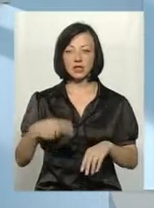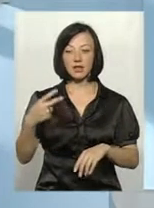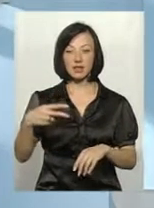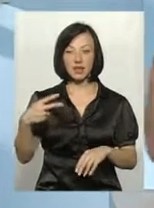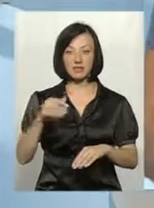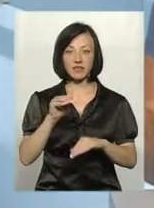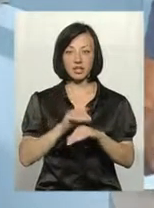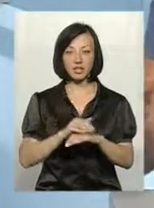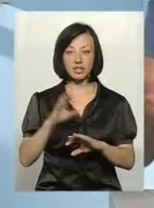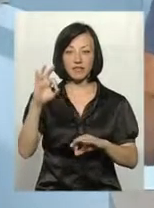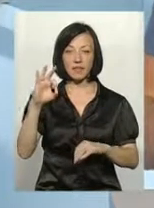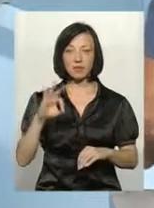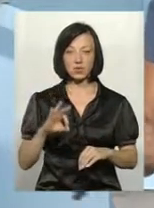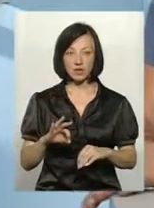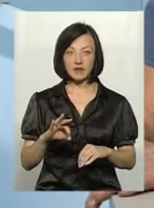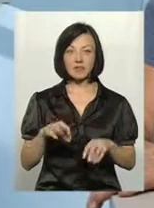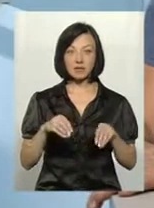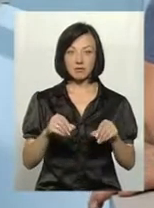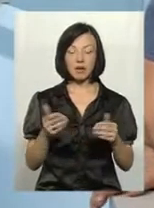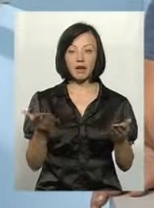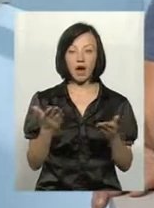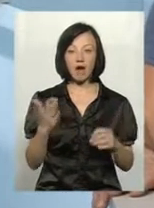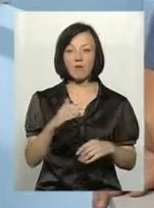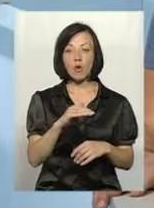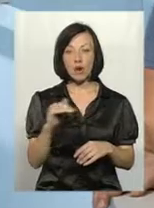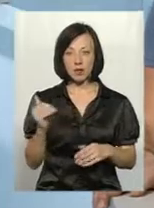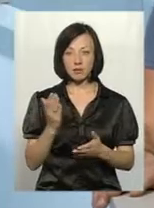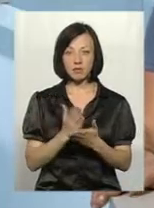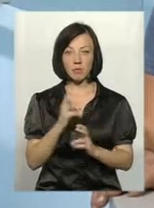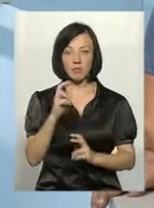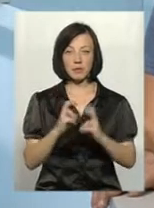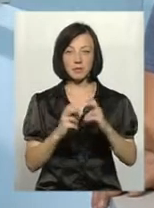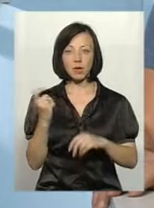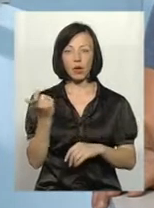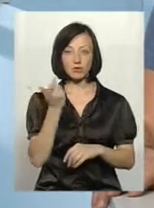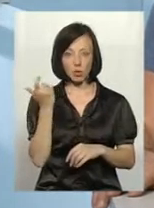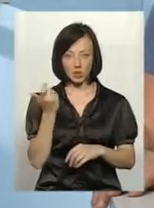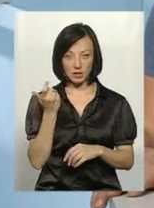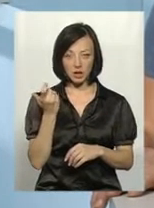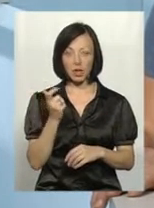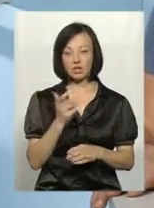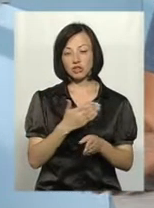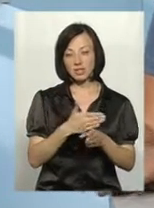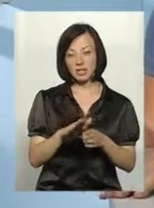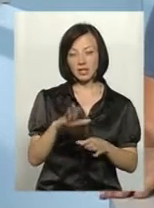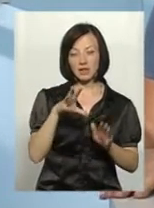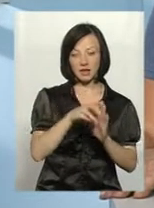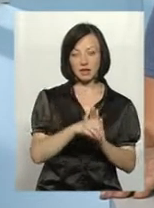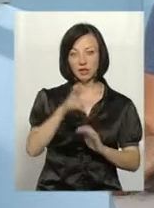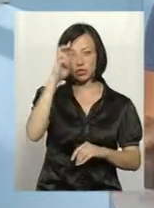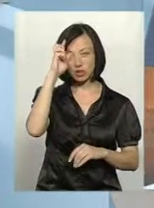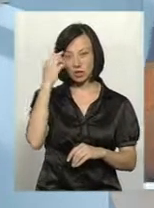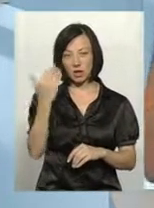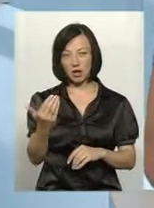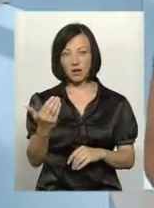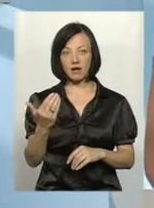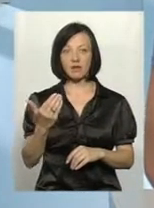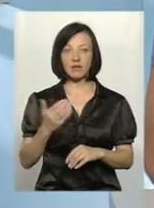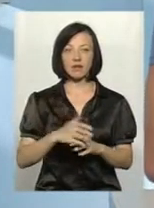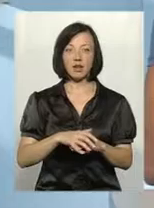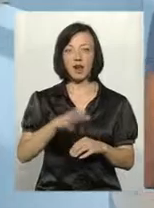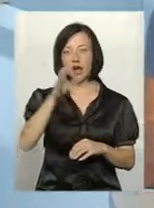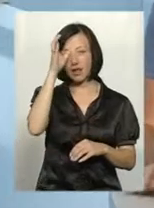фактично відсотків землі, яка в оренді в підприємствах господарських в основному. Частина вона в державі, якісь академія наук,